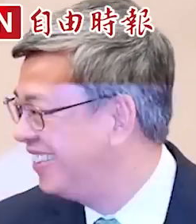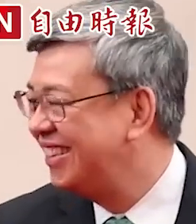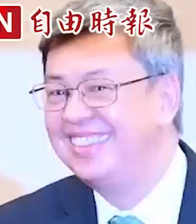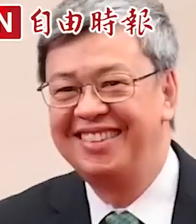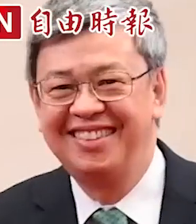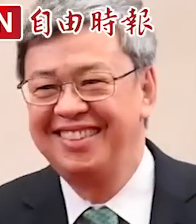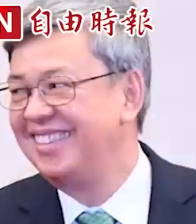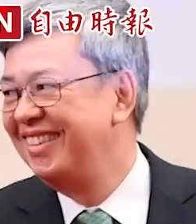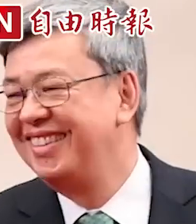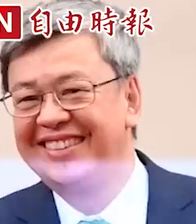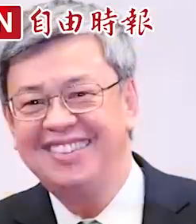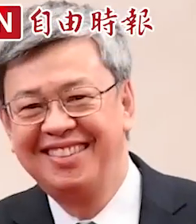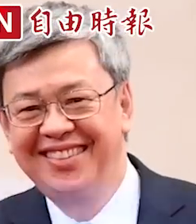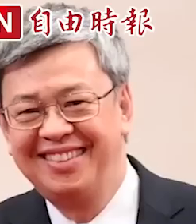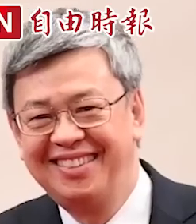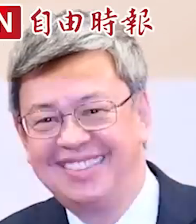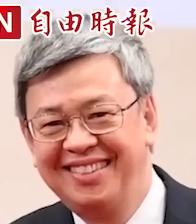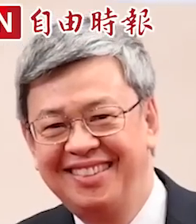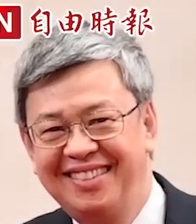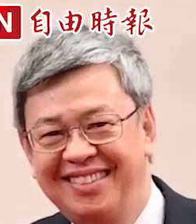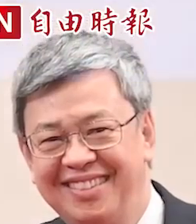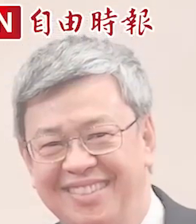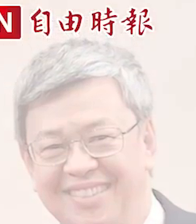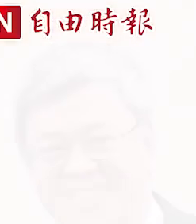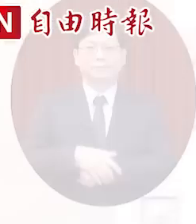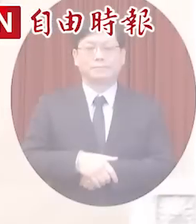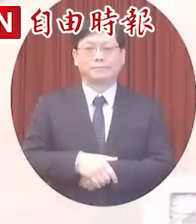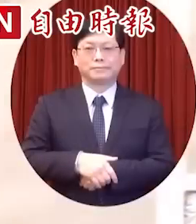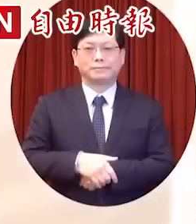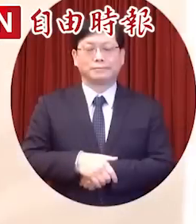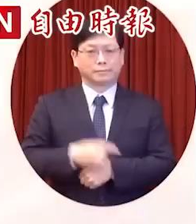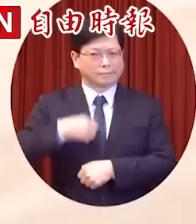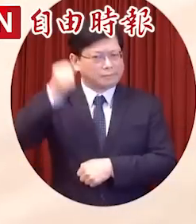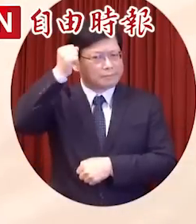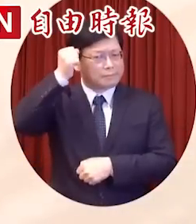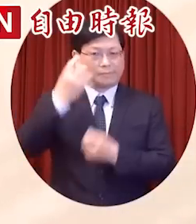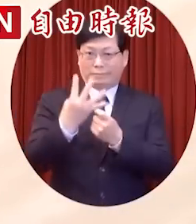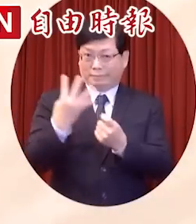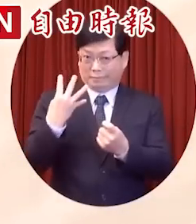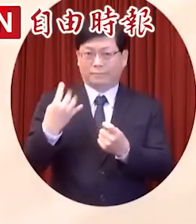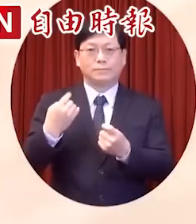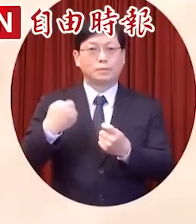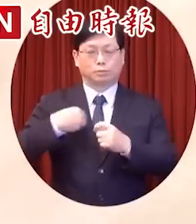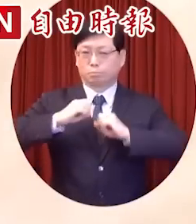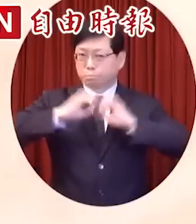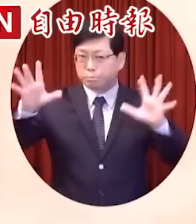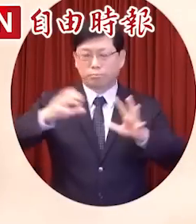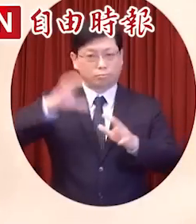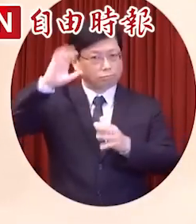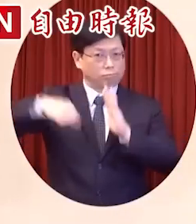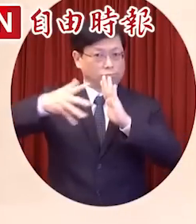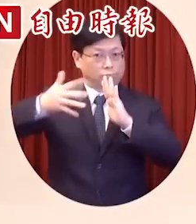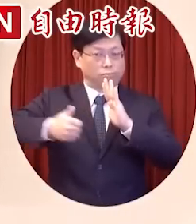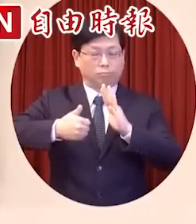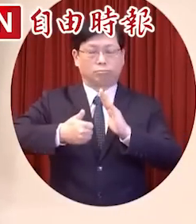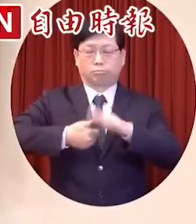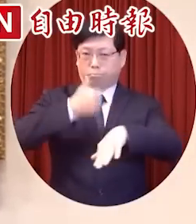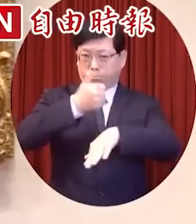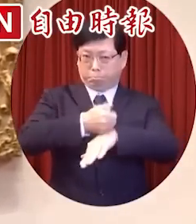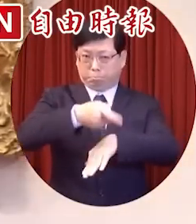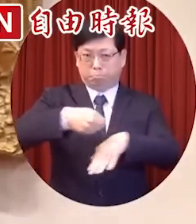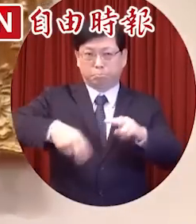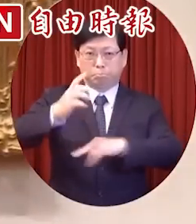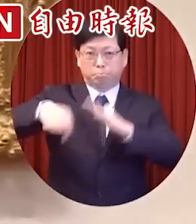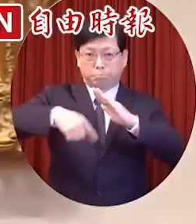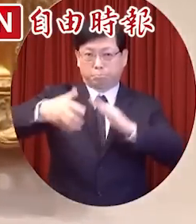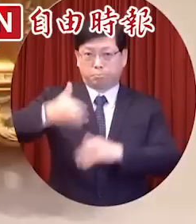队会团结的继续带领台湾往前迈进。 我还记得四年前，当我宣布由苏院长接任行政